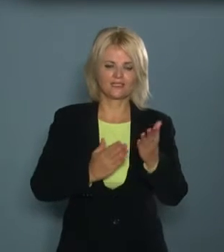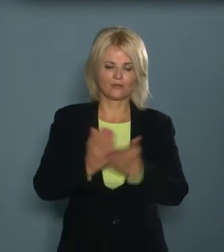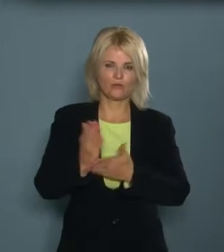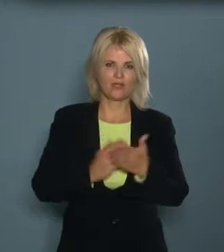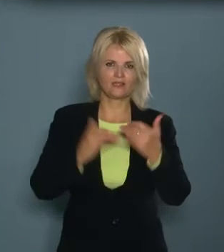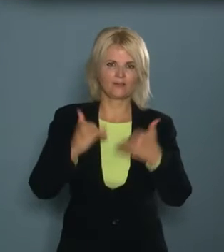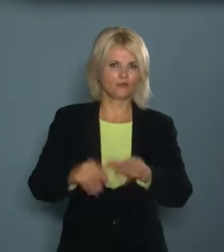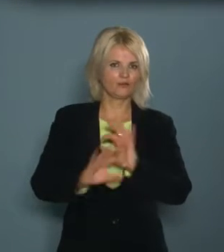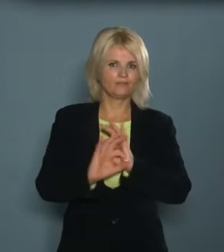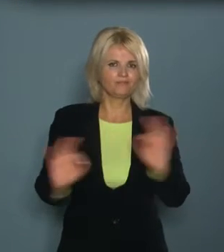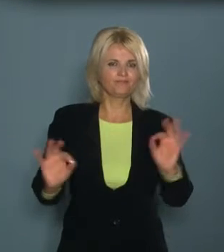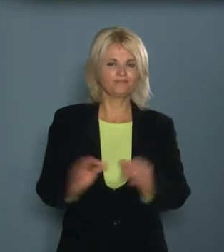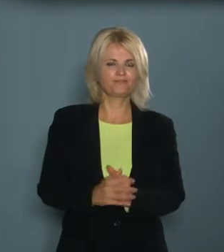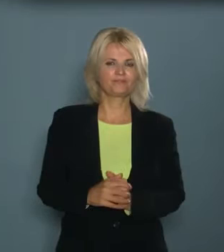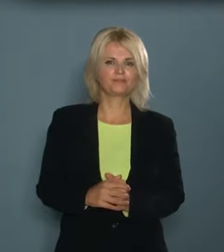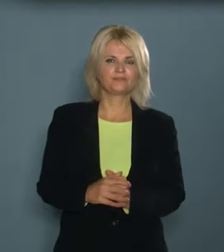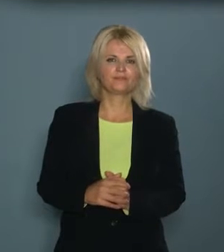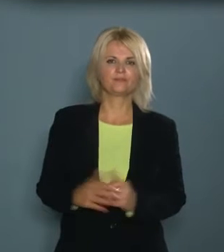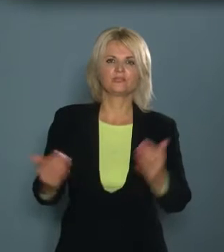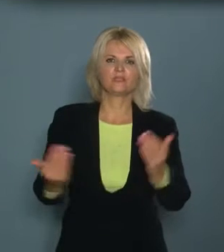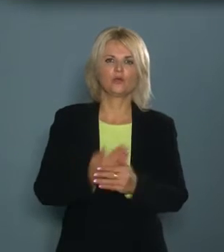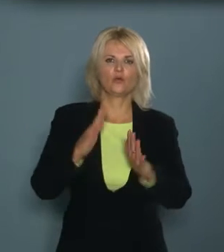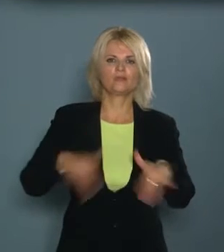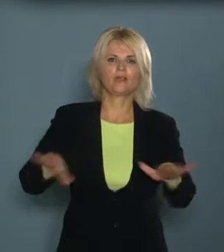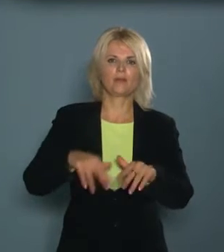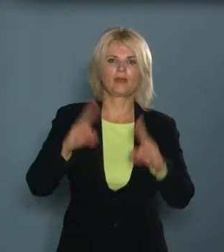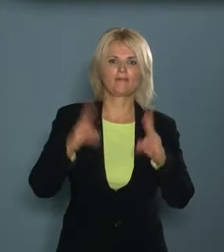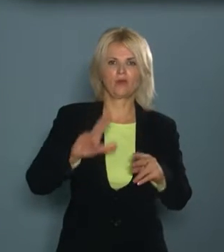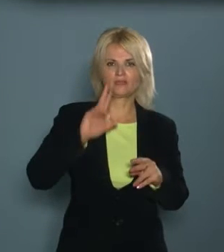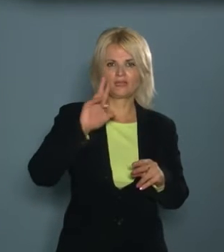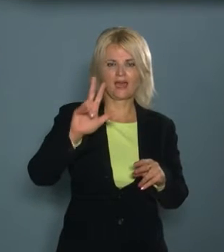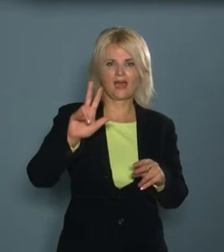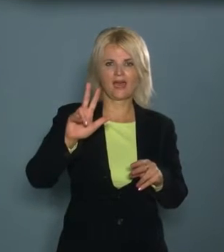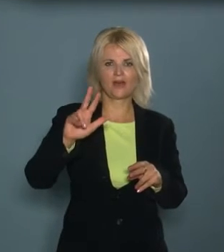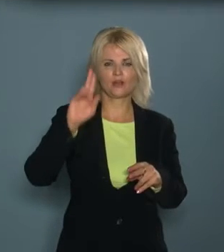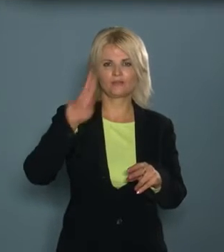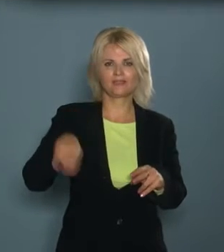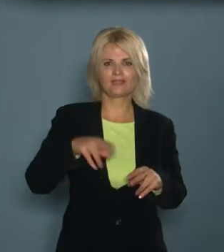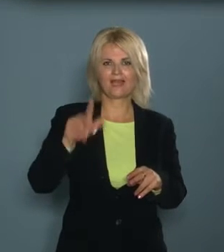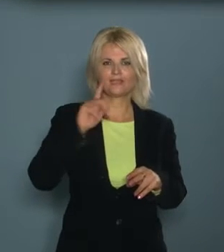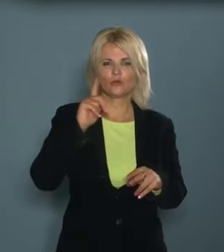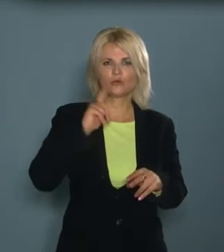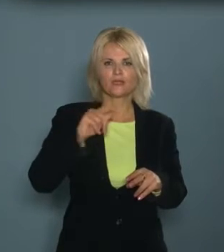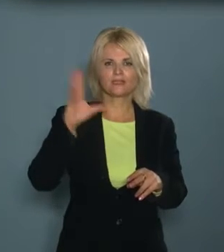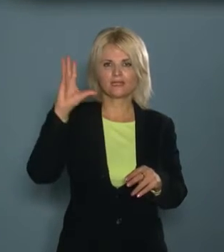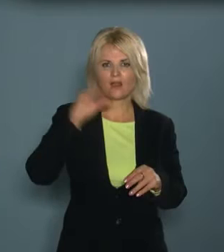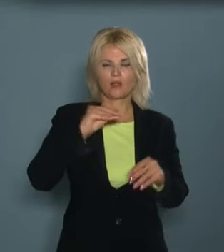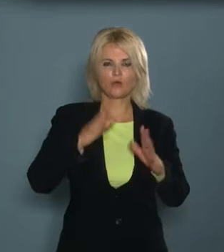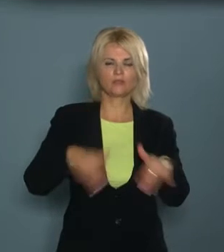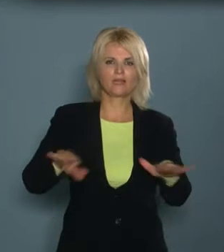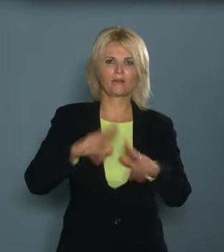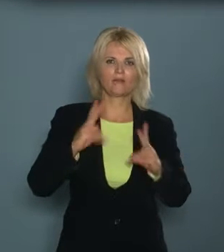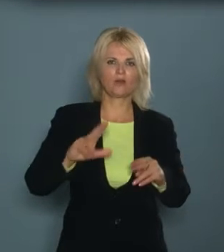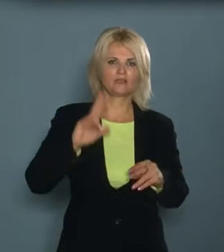szolgáltatásunk az most megfelelő. Tehát Újtelepen van három, Újtelepen a Szentlőrinci lakótelepen van három felnőtt